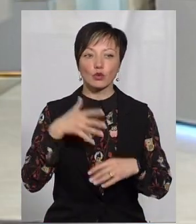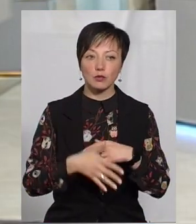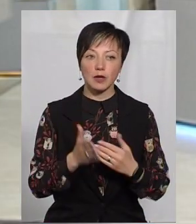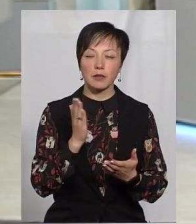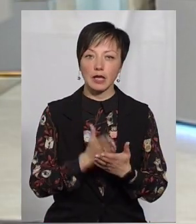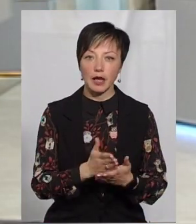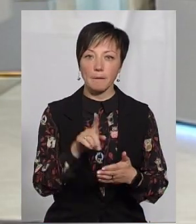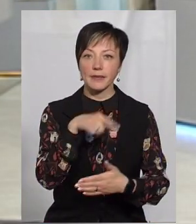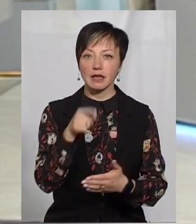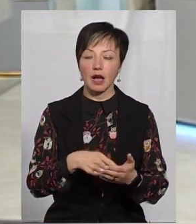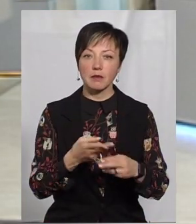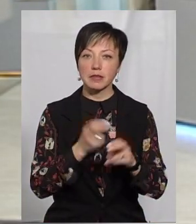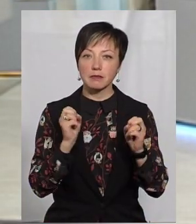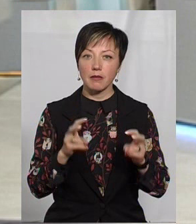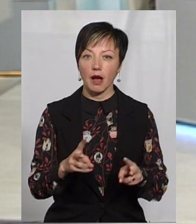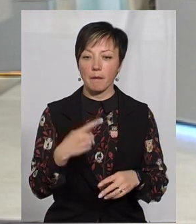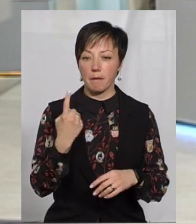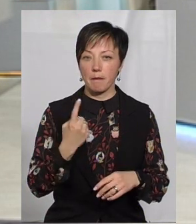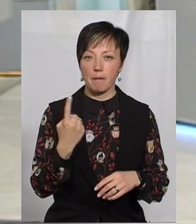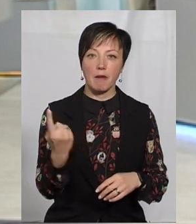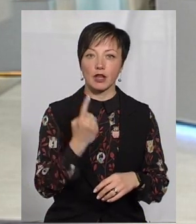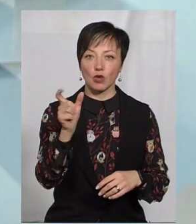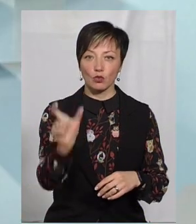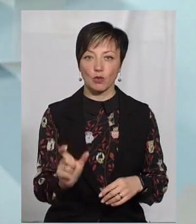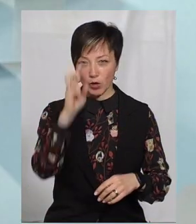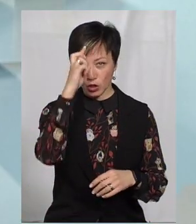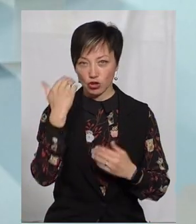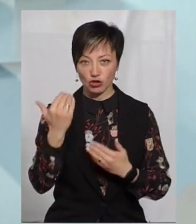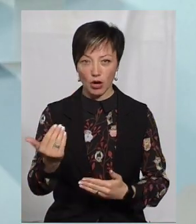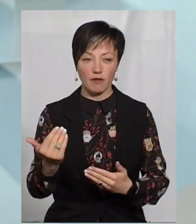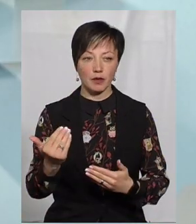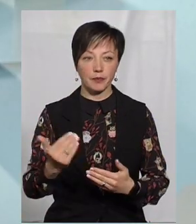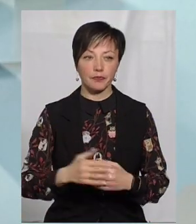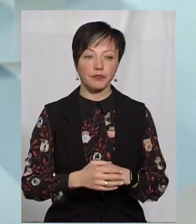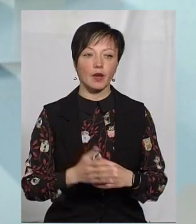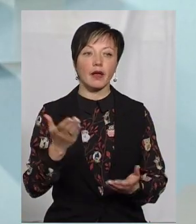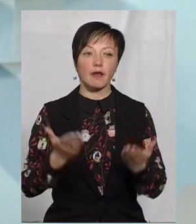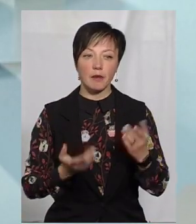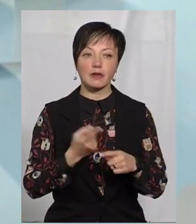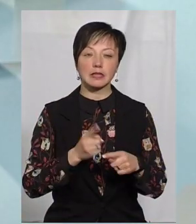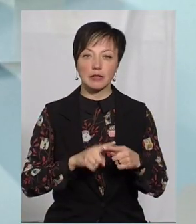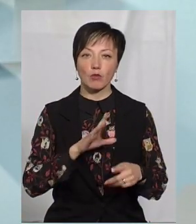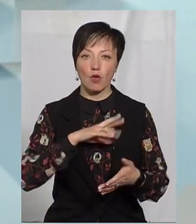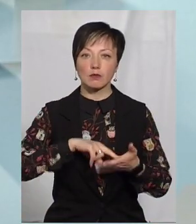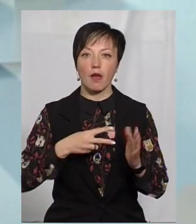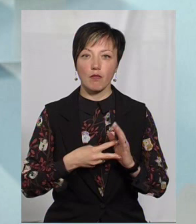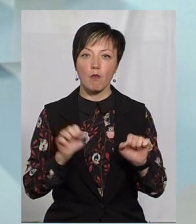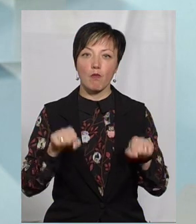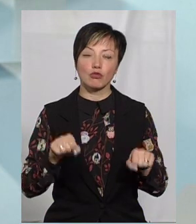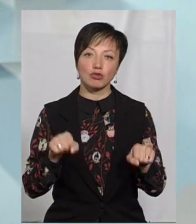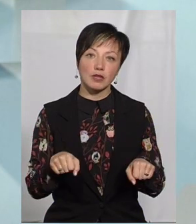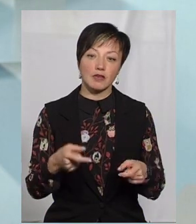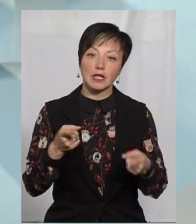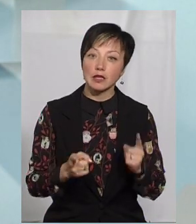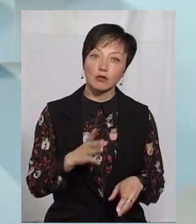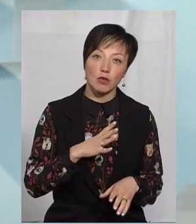що є питання безпеки, оскільки це перша особа держави, і, ну, напевно, що це було сплановано, можливо, не весь графік оголосив. А